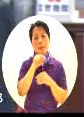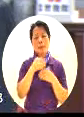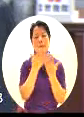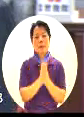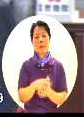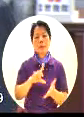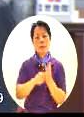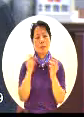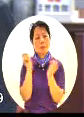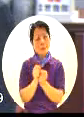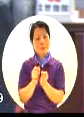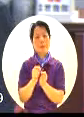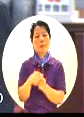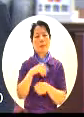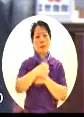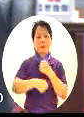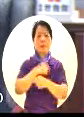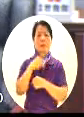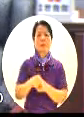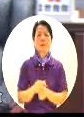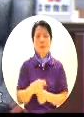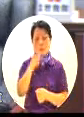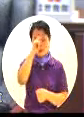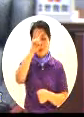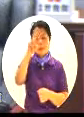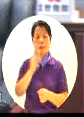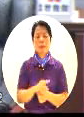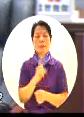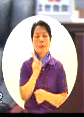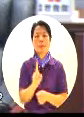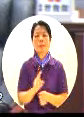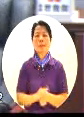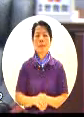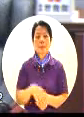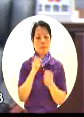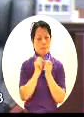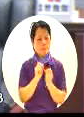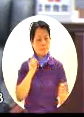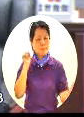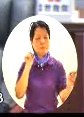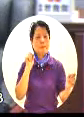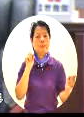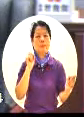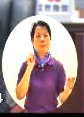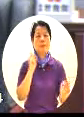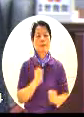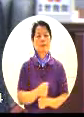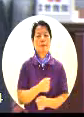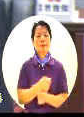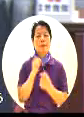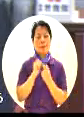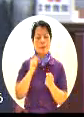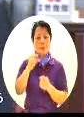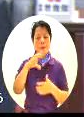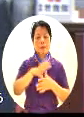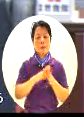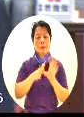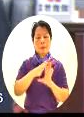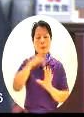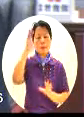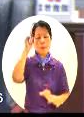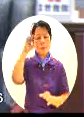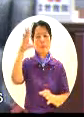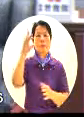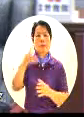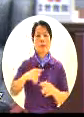暂时性的一种活动哈。我们希望的是什么？一个永续经营的一个文创园地了哈。